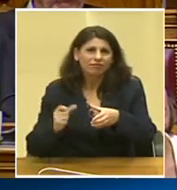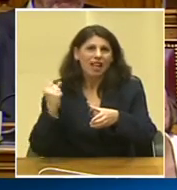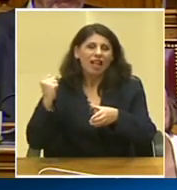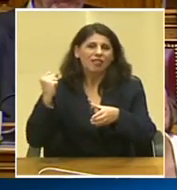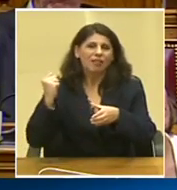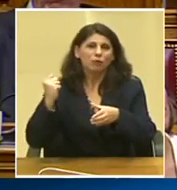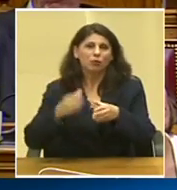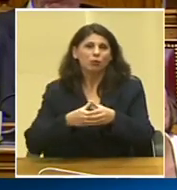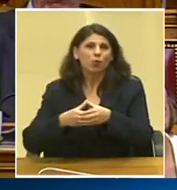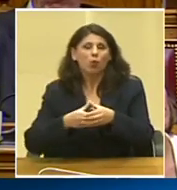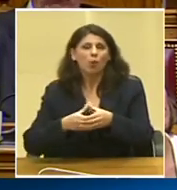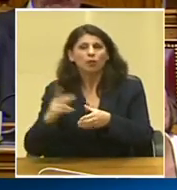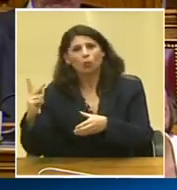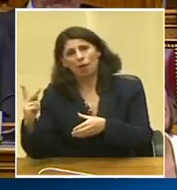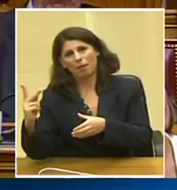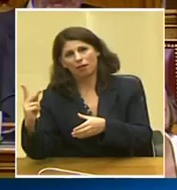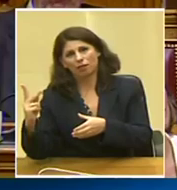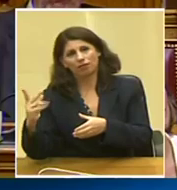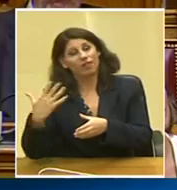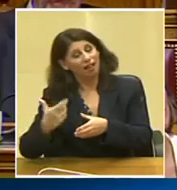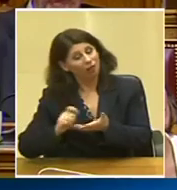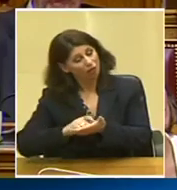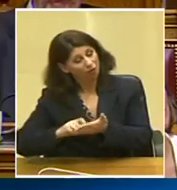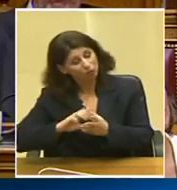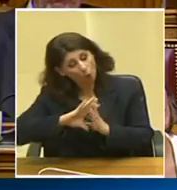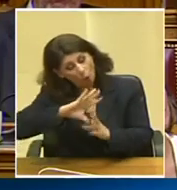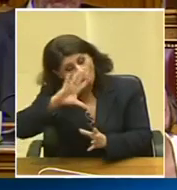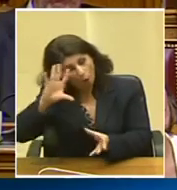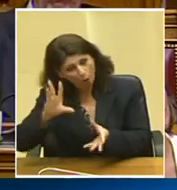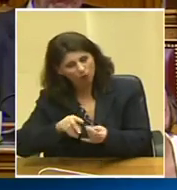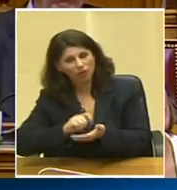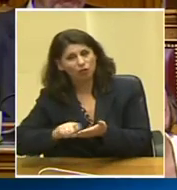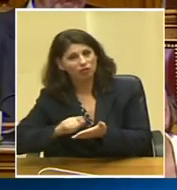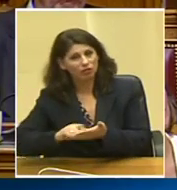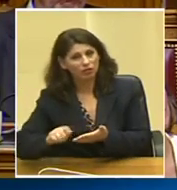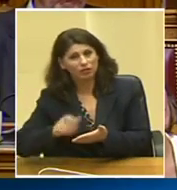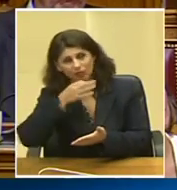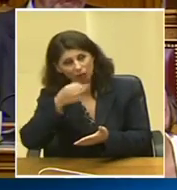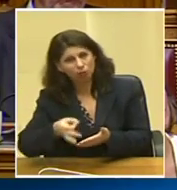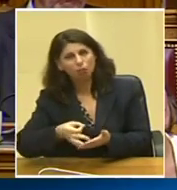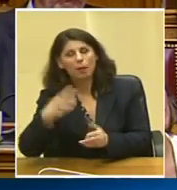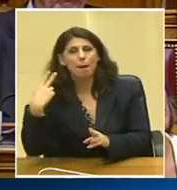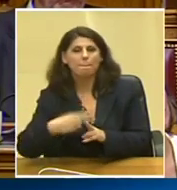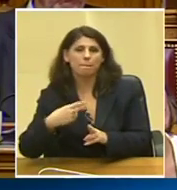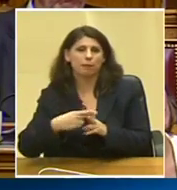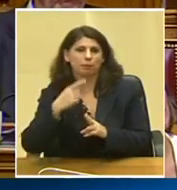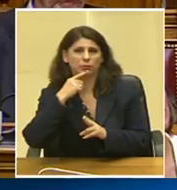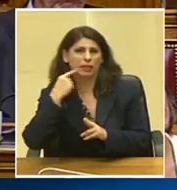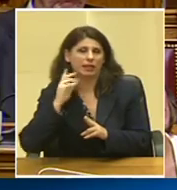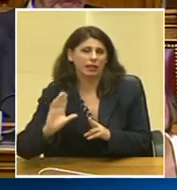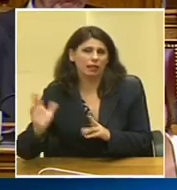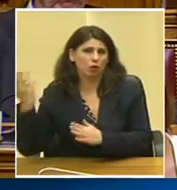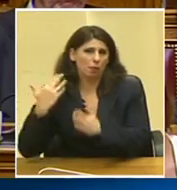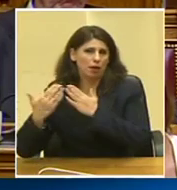του κόμματος του κυρίου Καμένου. Έχουν γραφτεί όλα αυτά και έχουν υποθεί και από επίσημα χείλη. Πολύ επίσημα χείλη στο